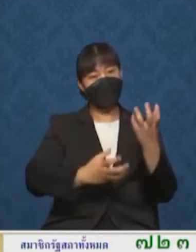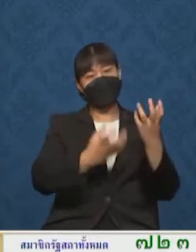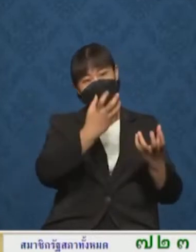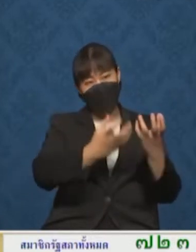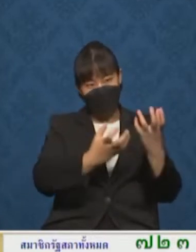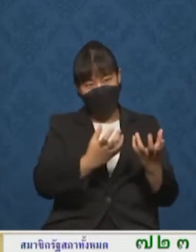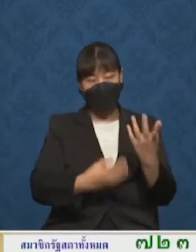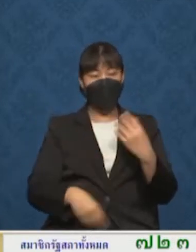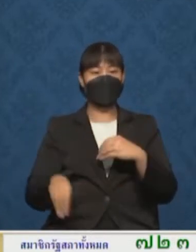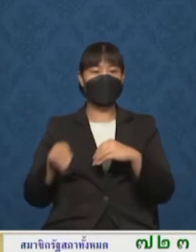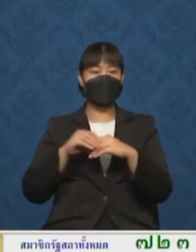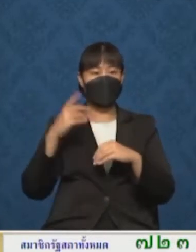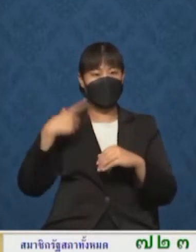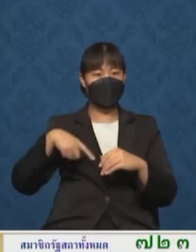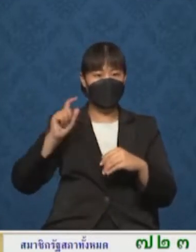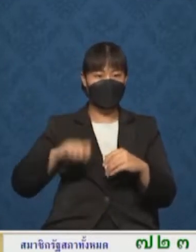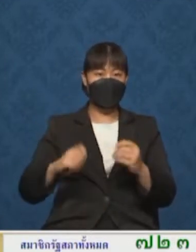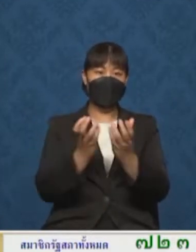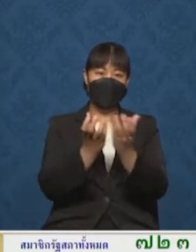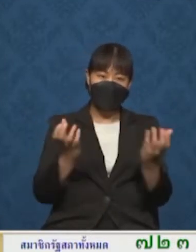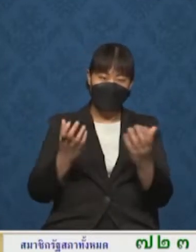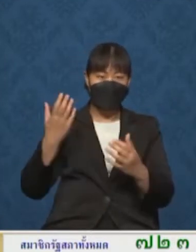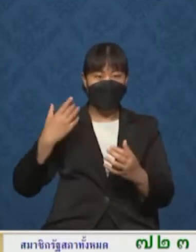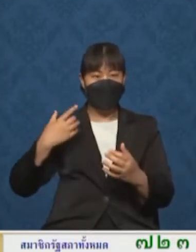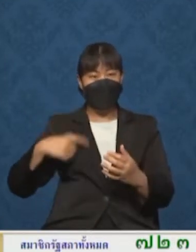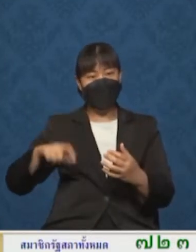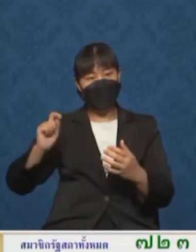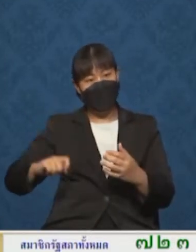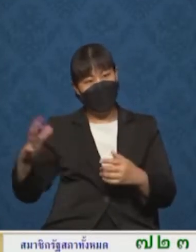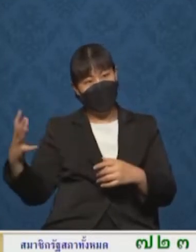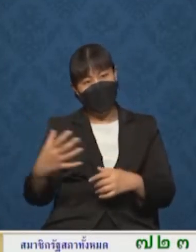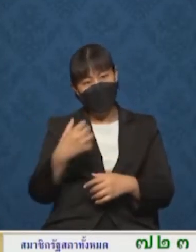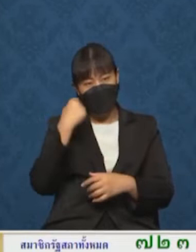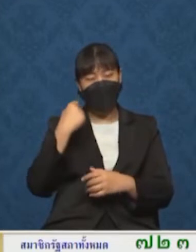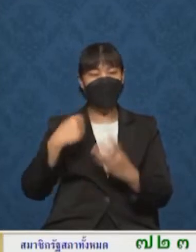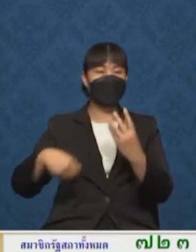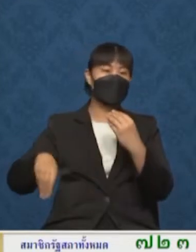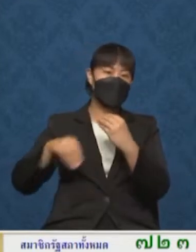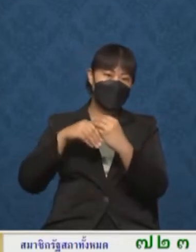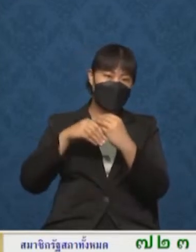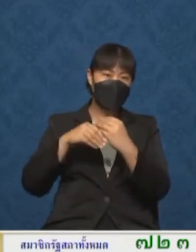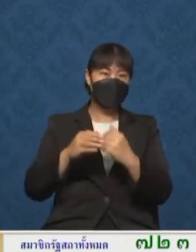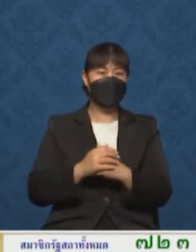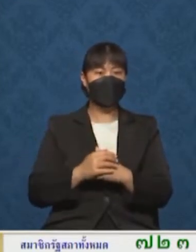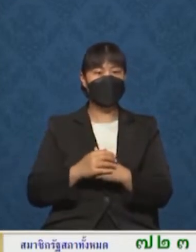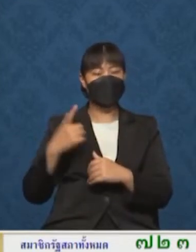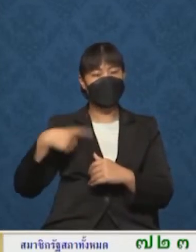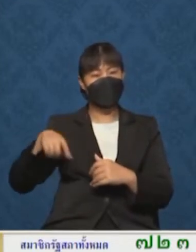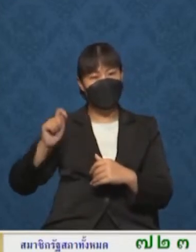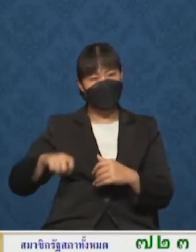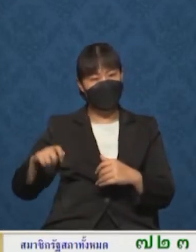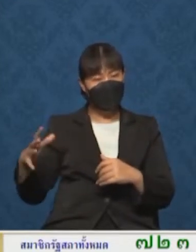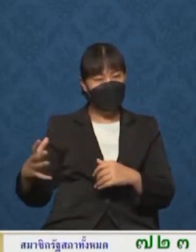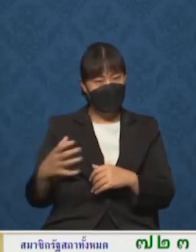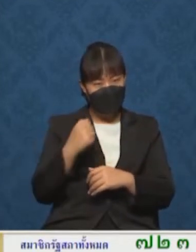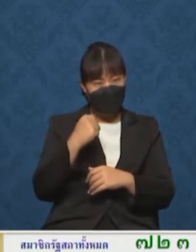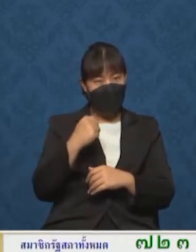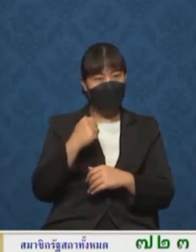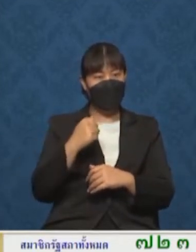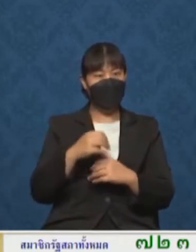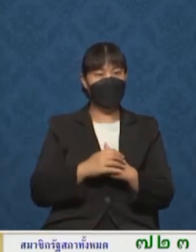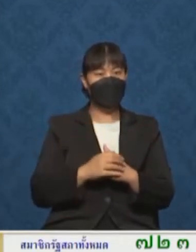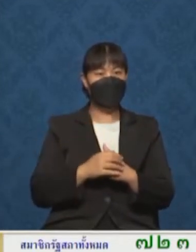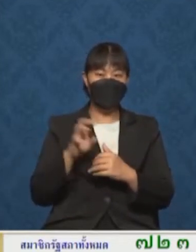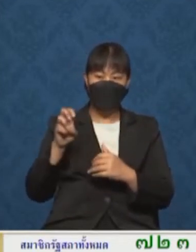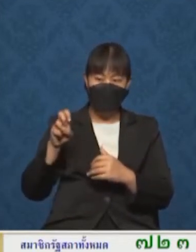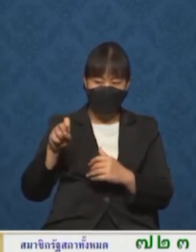áchเป็สาร รฐมณูสปกครองขึ้มาแต่ก็ สารปกครองสารยุธีธํามาจากการสอบคดเลอกเข้